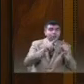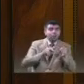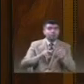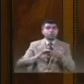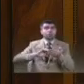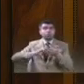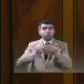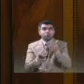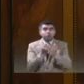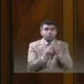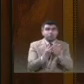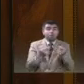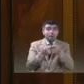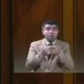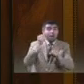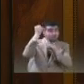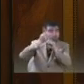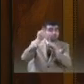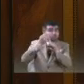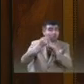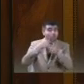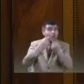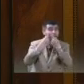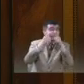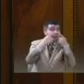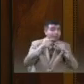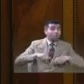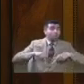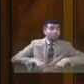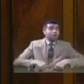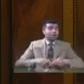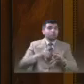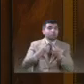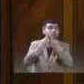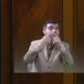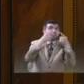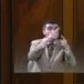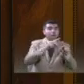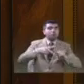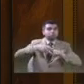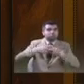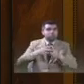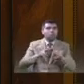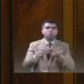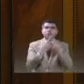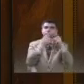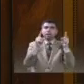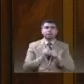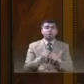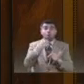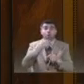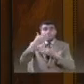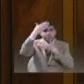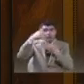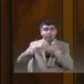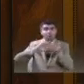طبعا بفضل الأداء المتميز للقطاعات الواعدة والمهن العالمية بالمغرب، كما حافظ المغرب على ثقة